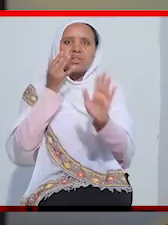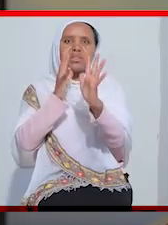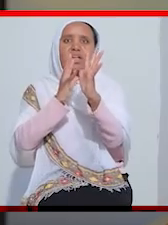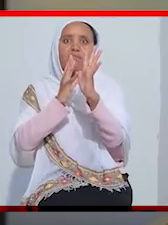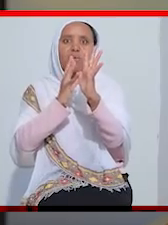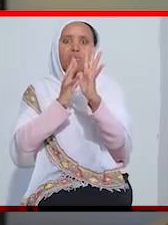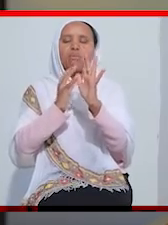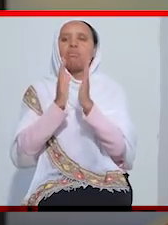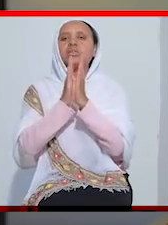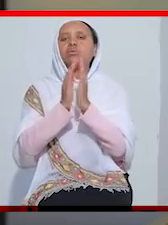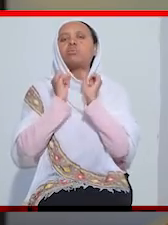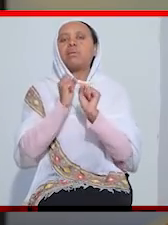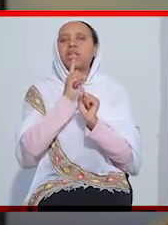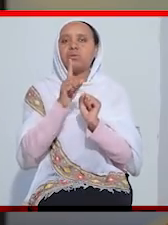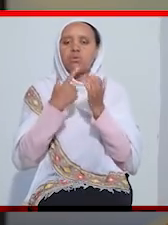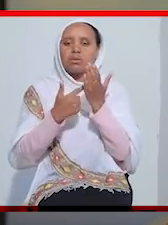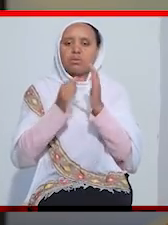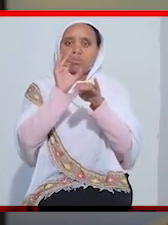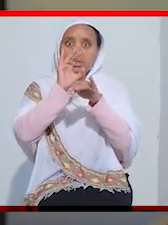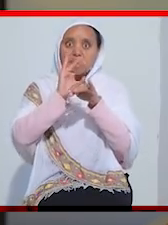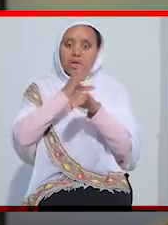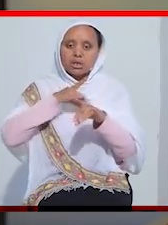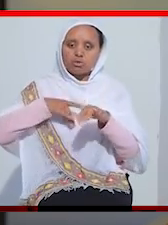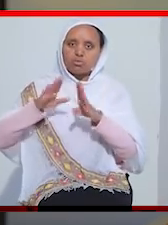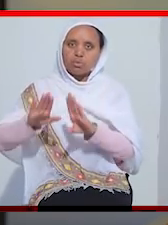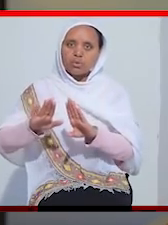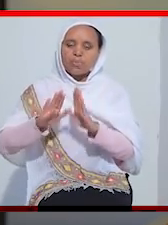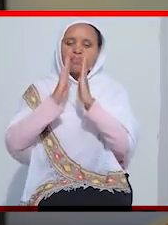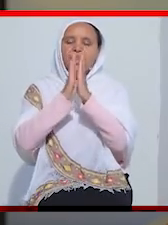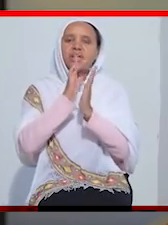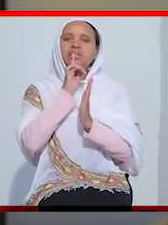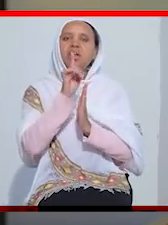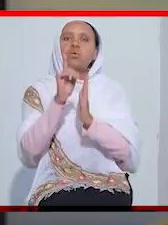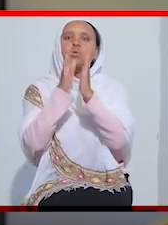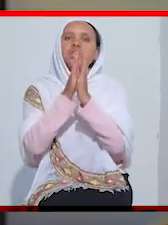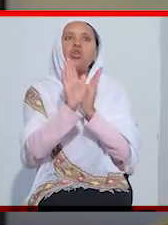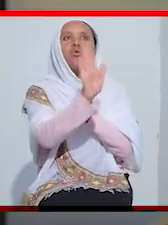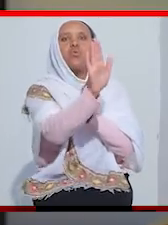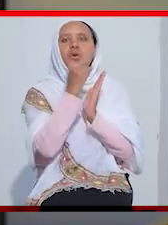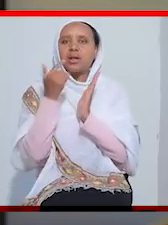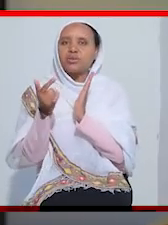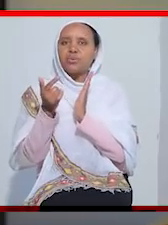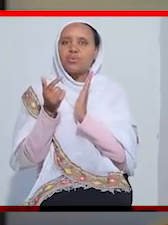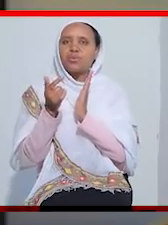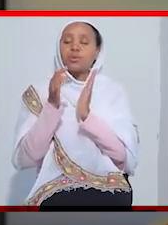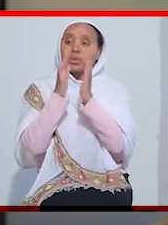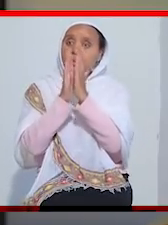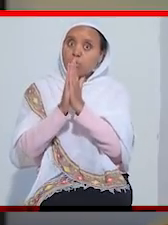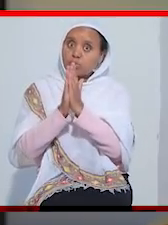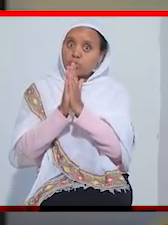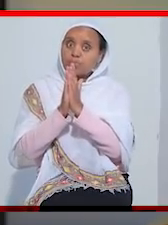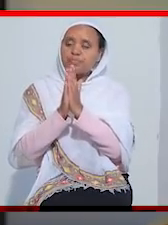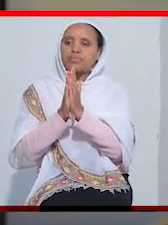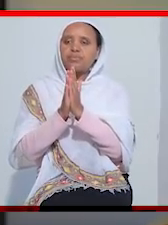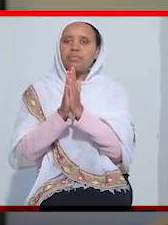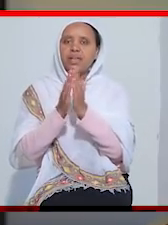ከነሱ በፊት የምትሰለፈው በጸሎት መበርታት ነው። ለዚህ ነው ቤተ ክርስቲያን ክርስቶስ እየጸለየ ነው ጸልዩ ያላቸው።